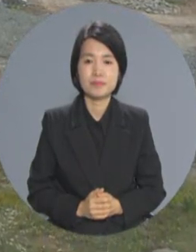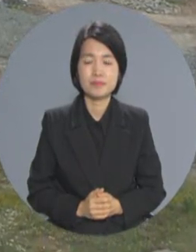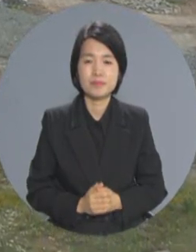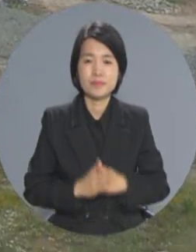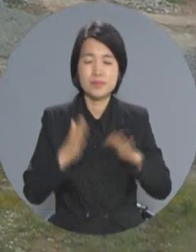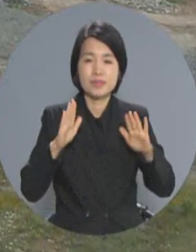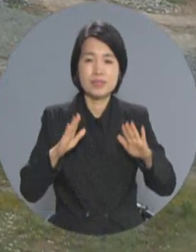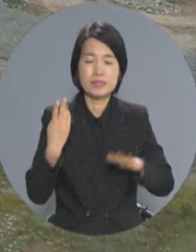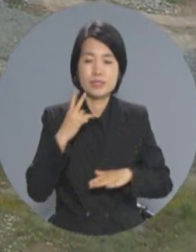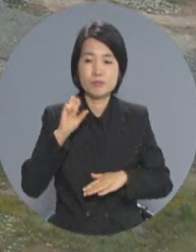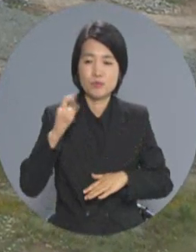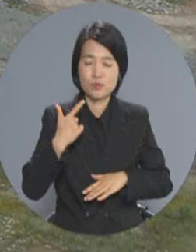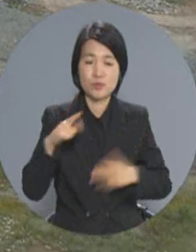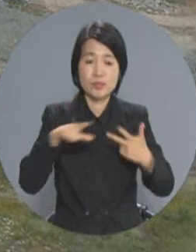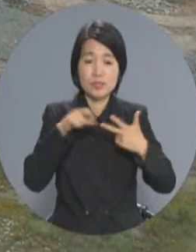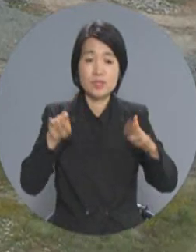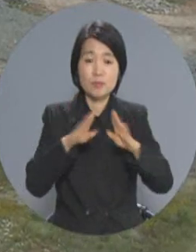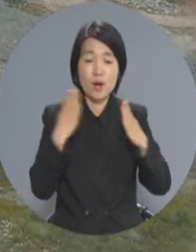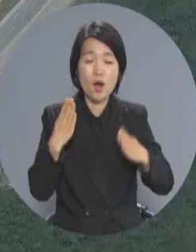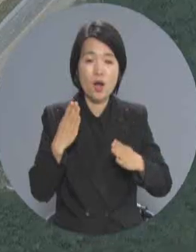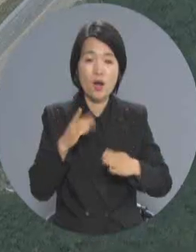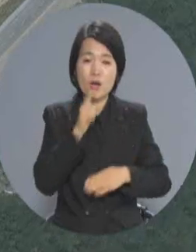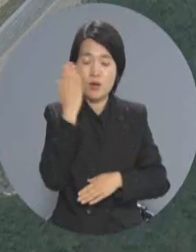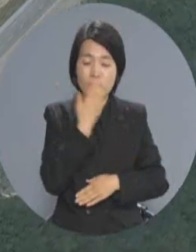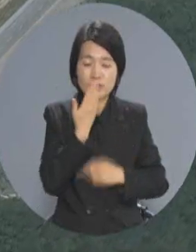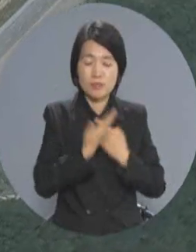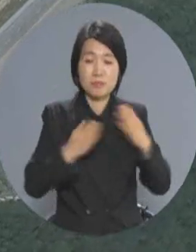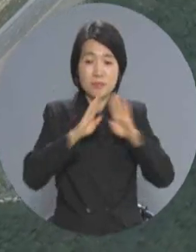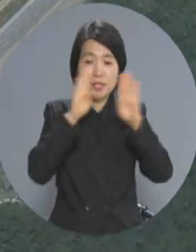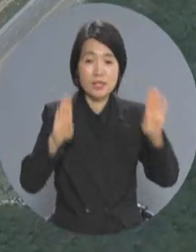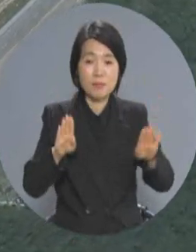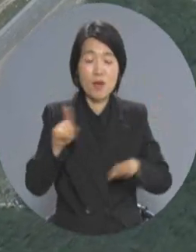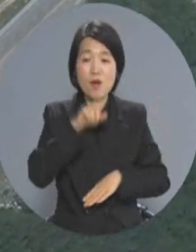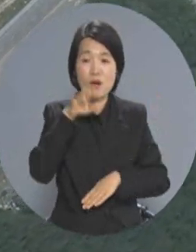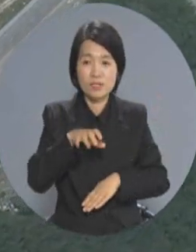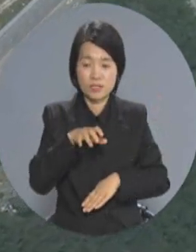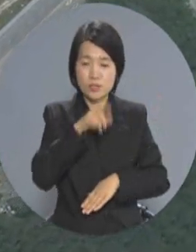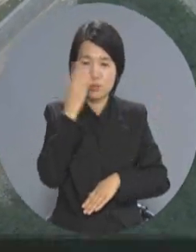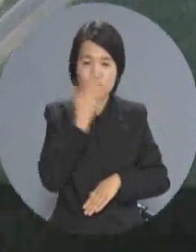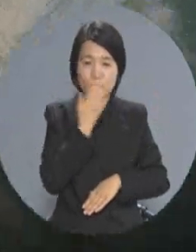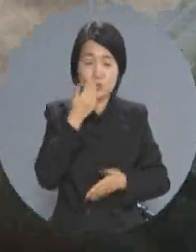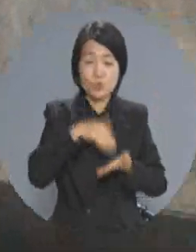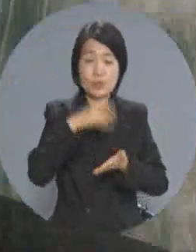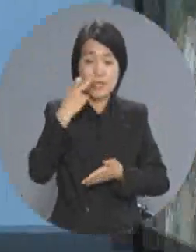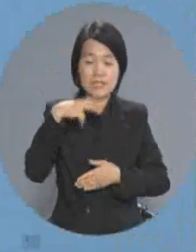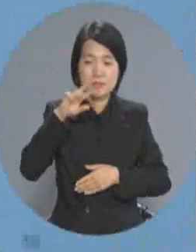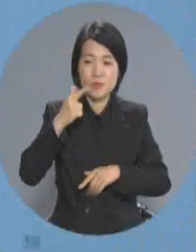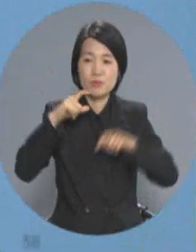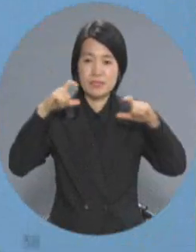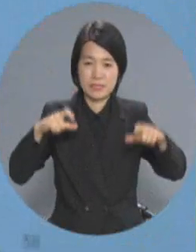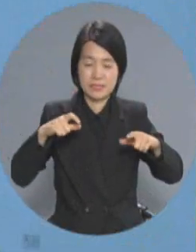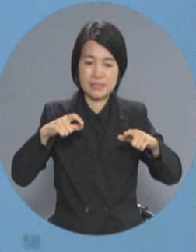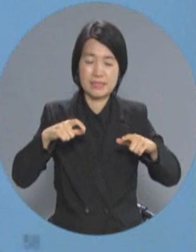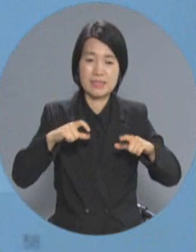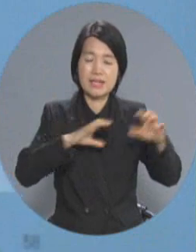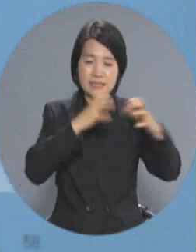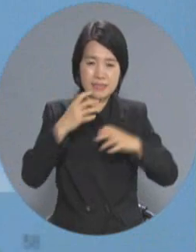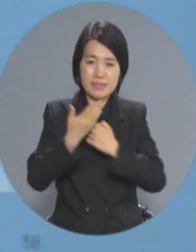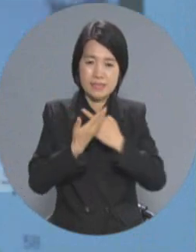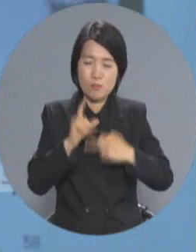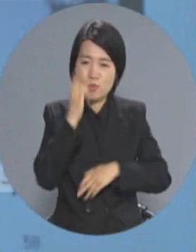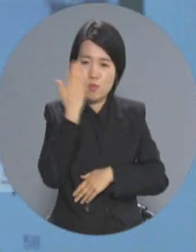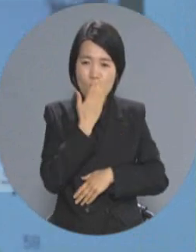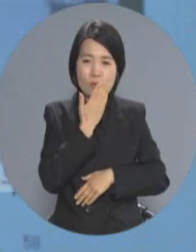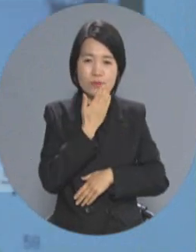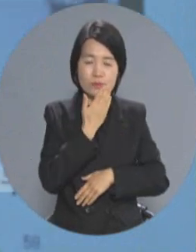오는 2026년 7월 열릴 여수 세계선박람회 주무대인 여수 돌산 진모지구입니다. 세계의 섬과 국내 섬,